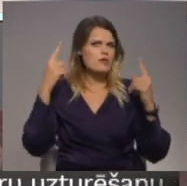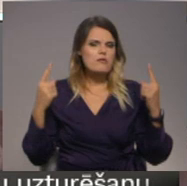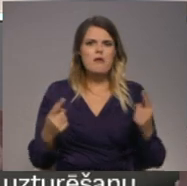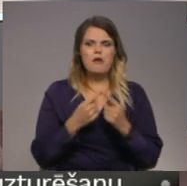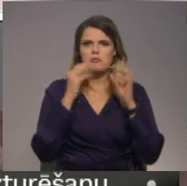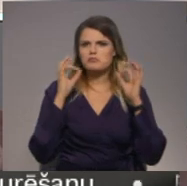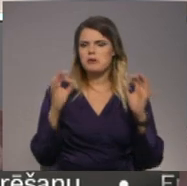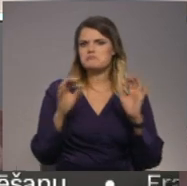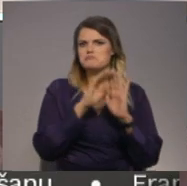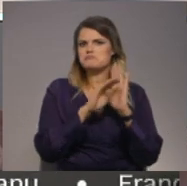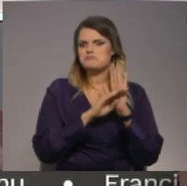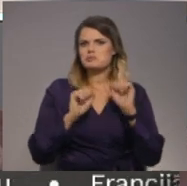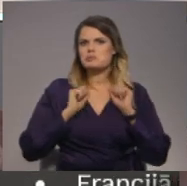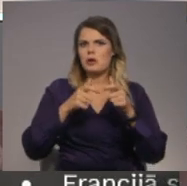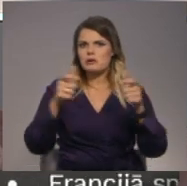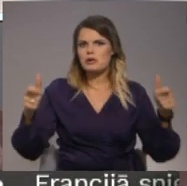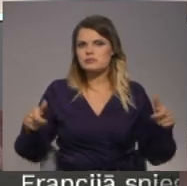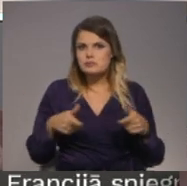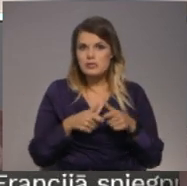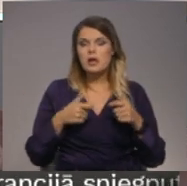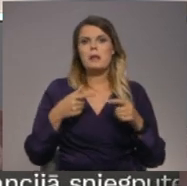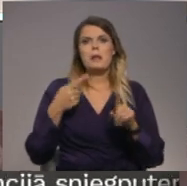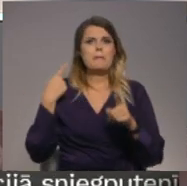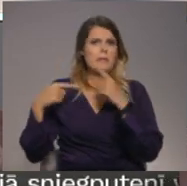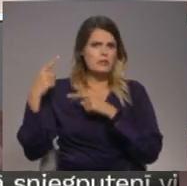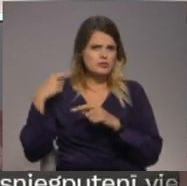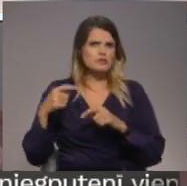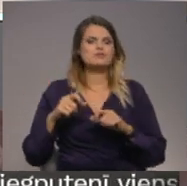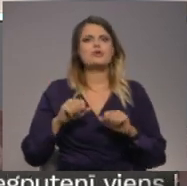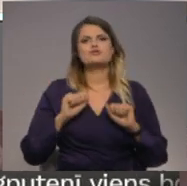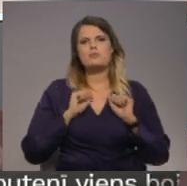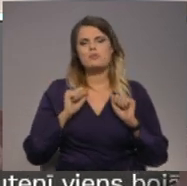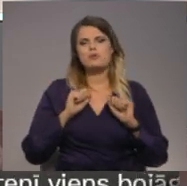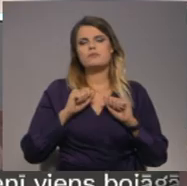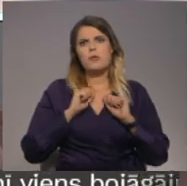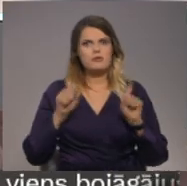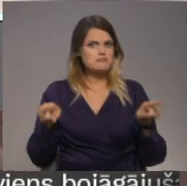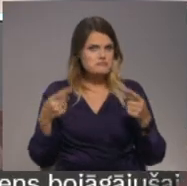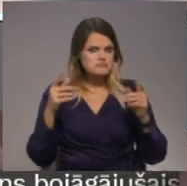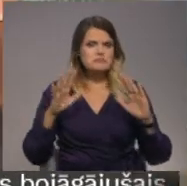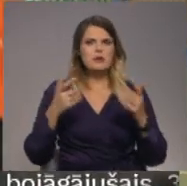gados gan stipri ciet uz skolas aktu zāli un tās renovācija vēl ir jāgaida par visu Kurzemes televīziju.